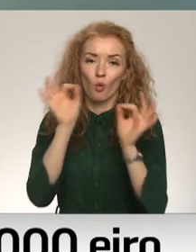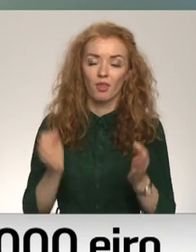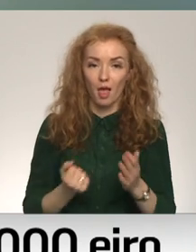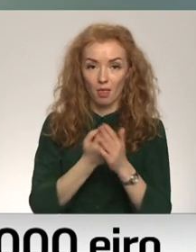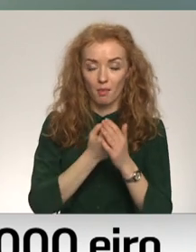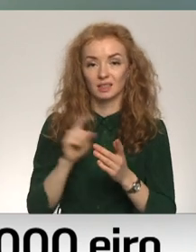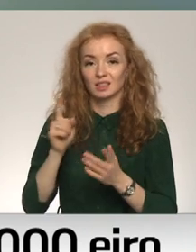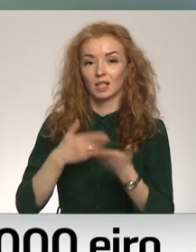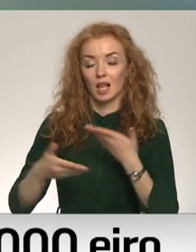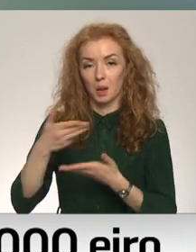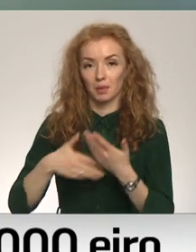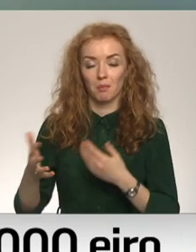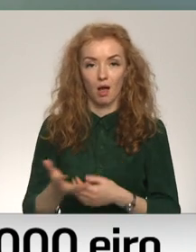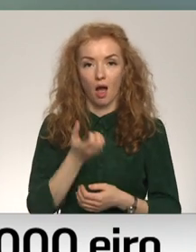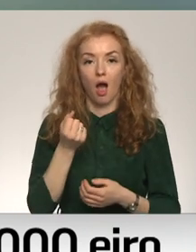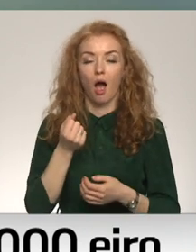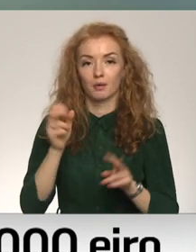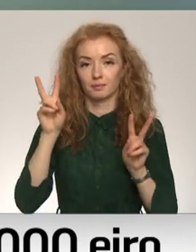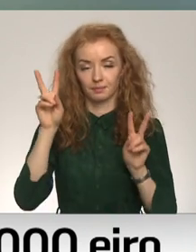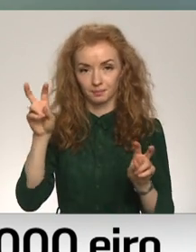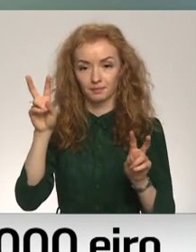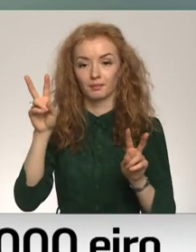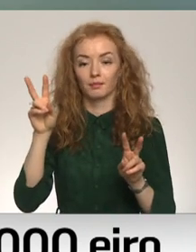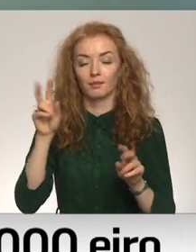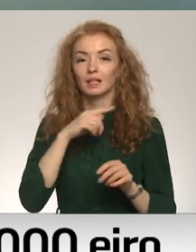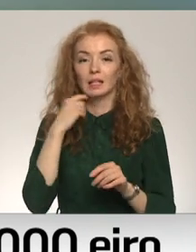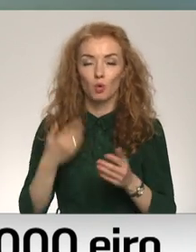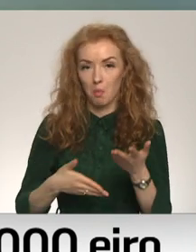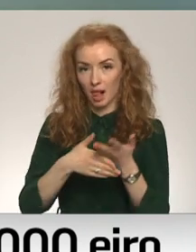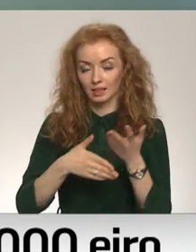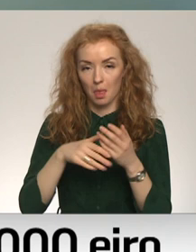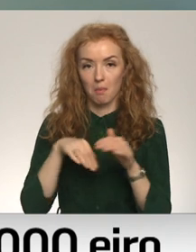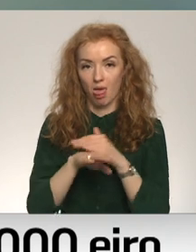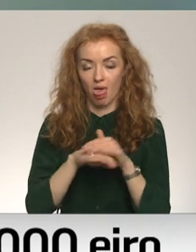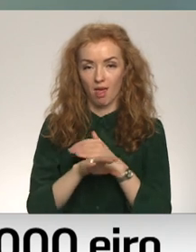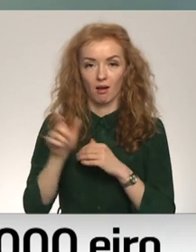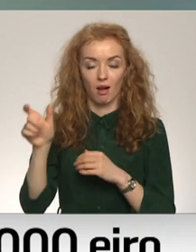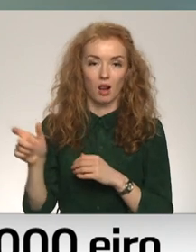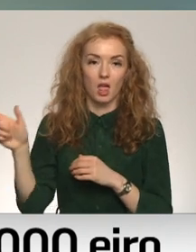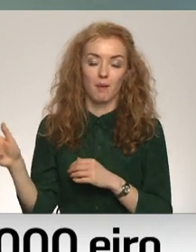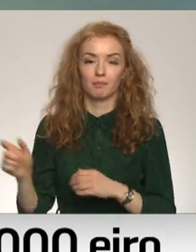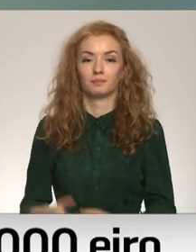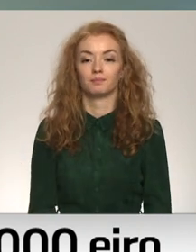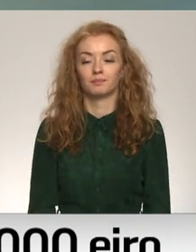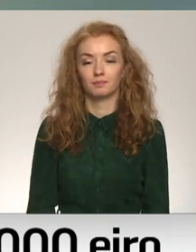ar kustību grib palīdzēt bēgļiem, un